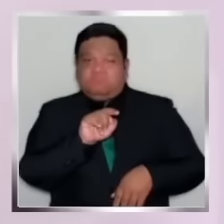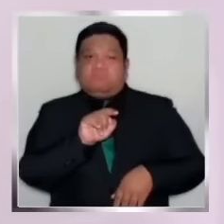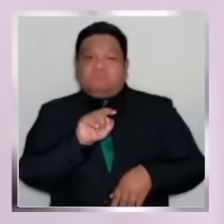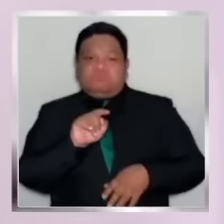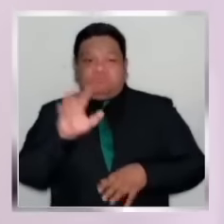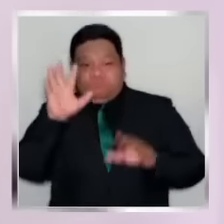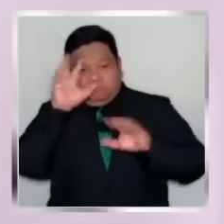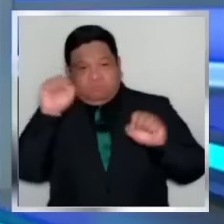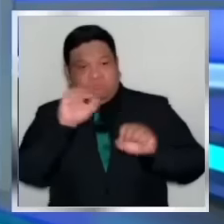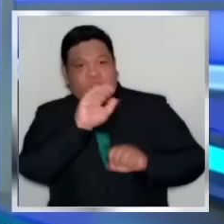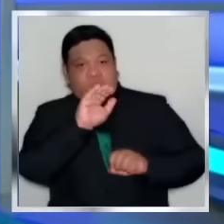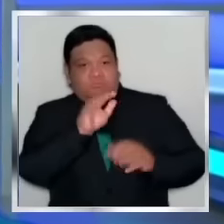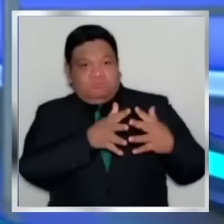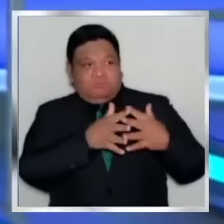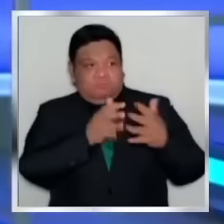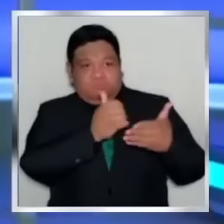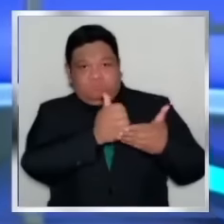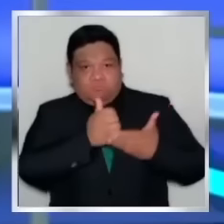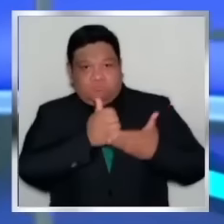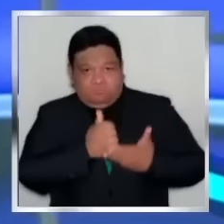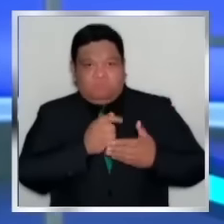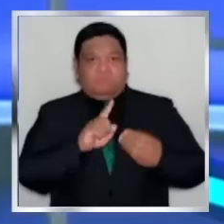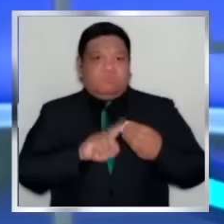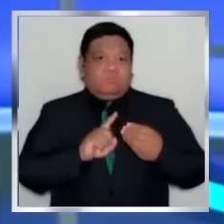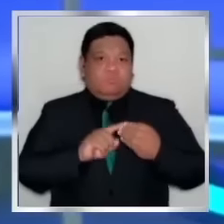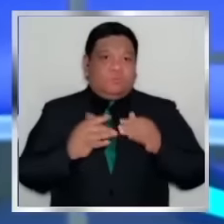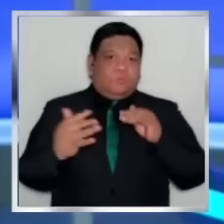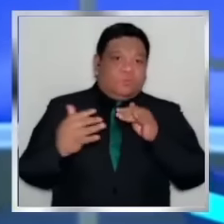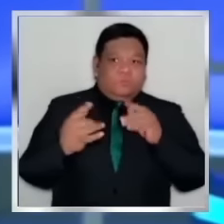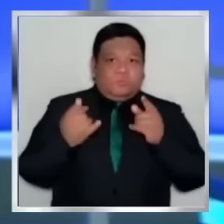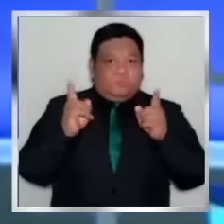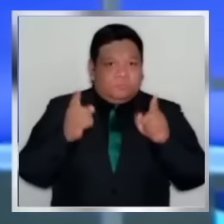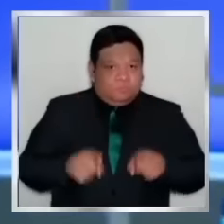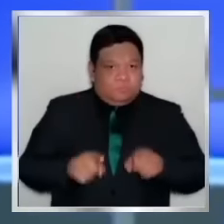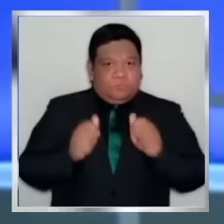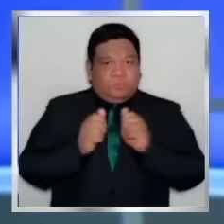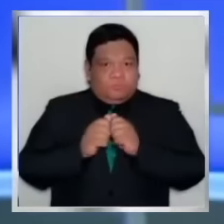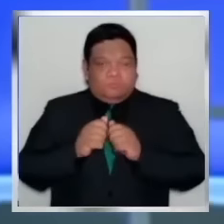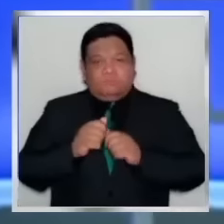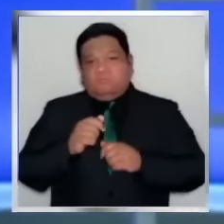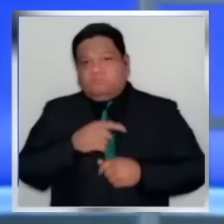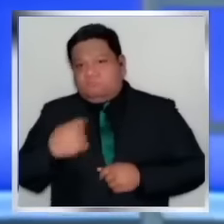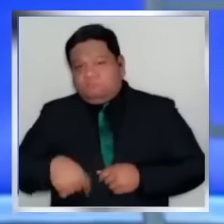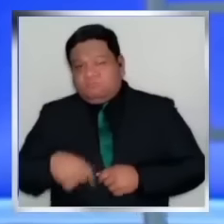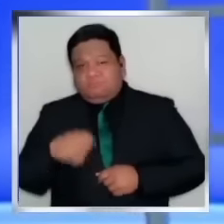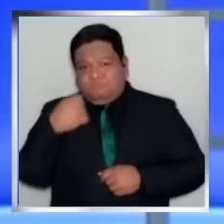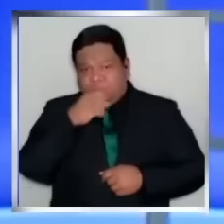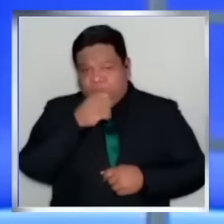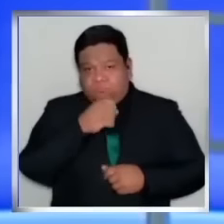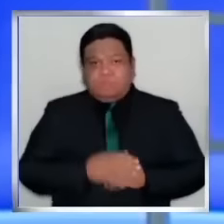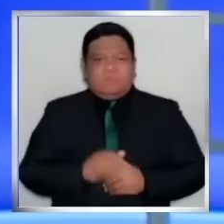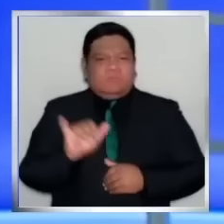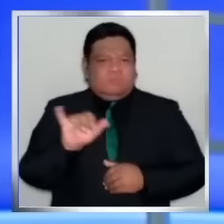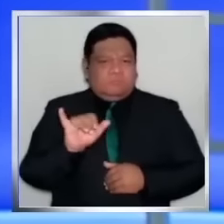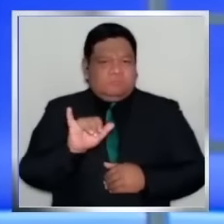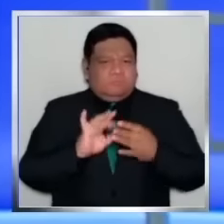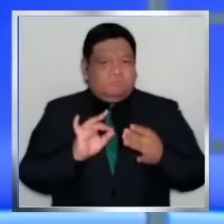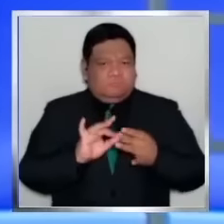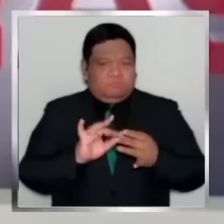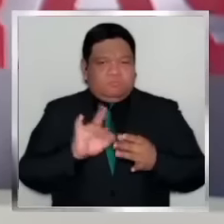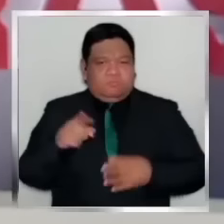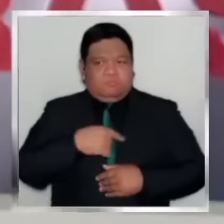ng Taiwan. Pati relasyon ng Pilipinas sa China na usisa, kabilang ang git ng China na hindi dapat maging hunting ground ang South China